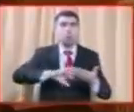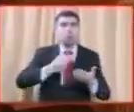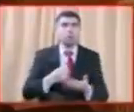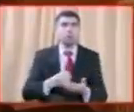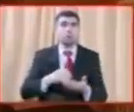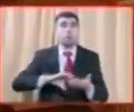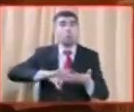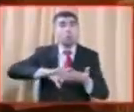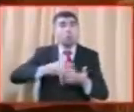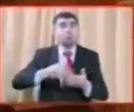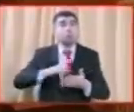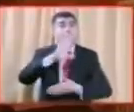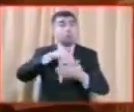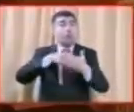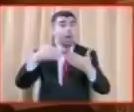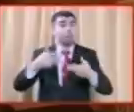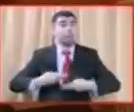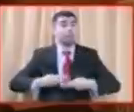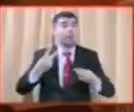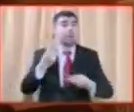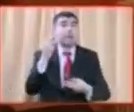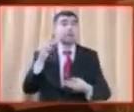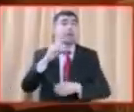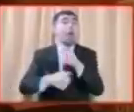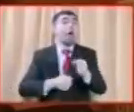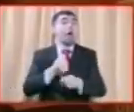ويمشي فيها واحد المخطط لمده اكثر من 30 سنه.